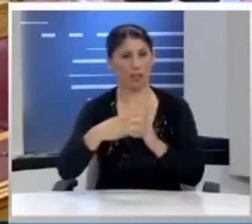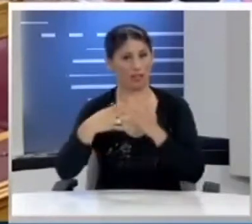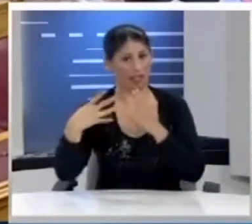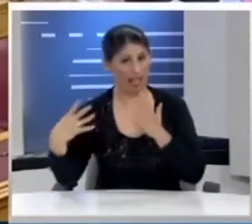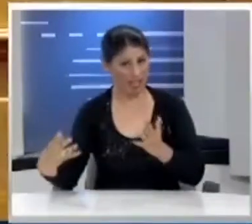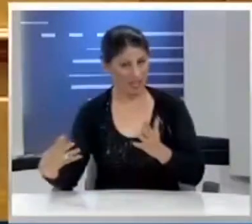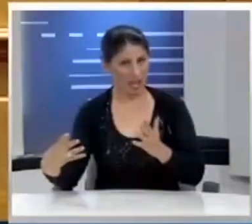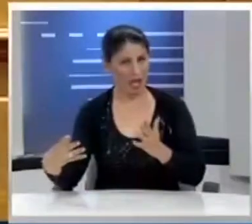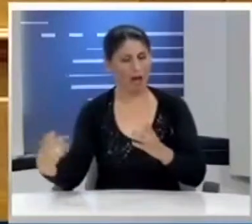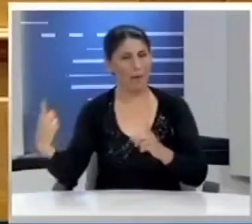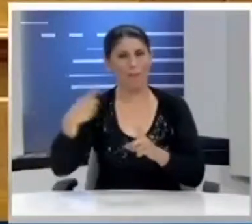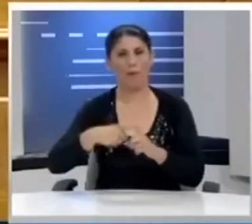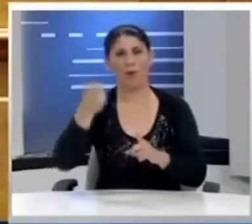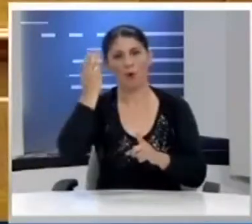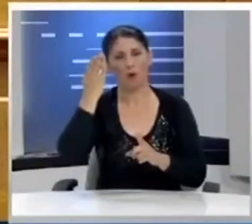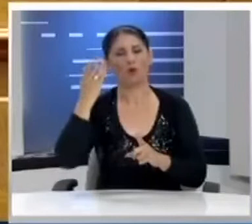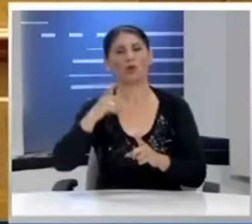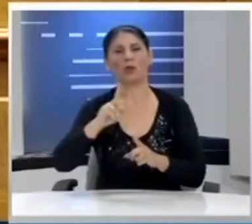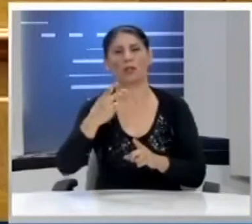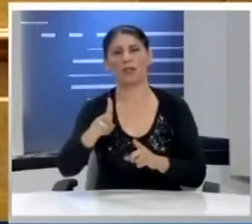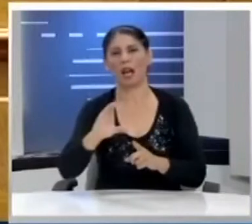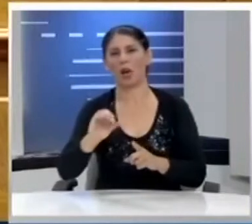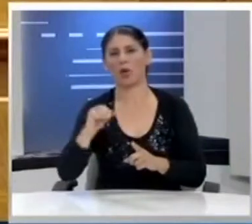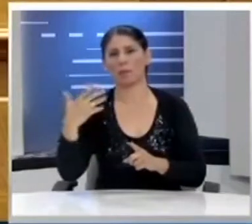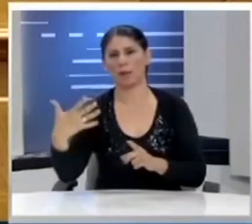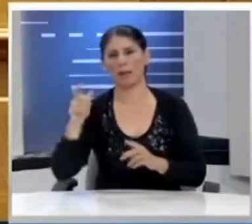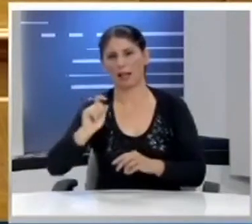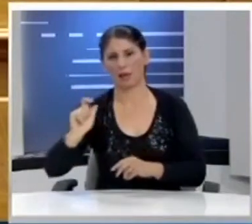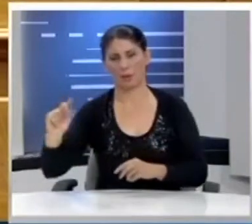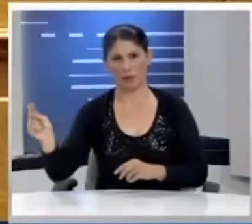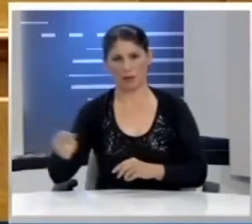πρόσθετο δημοσιονομικό κόστος 205 εκατομμύρια ευρώ.